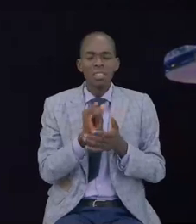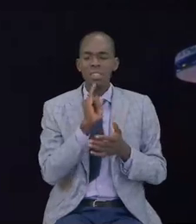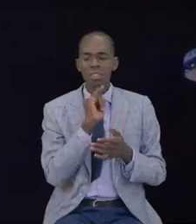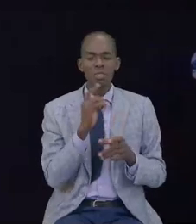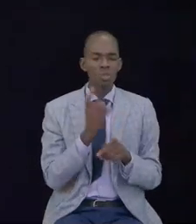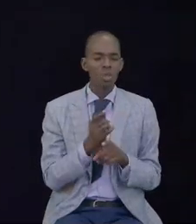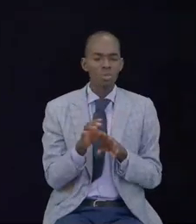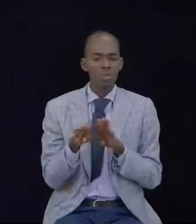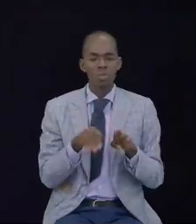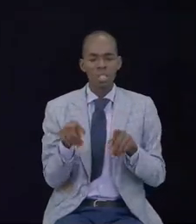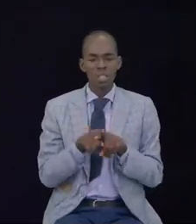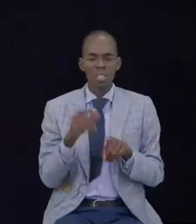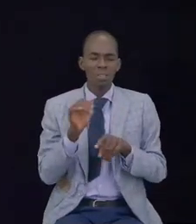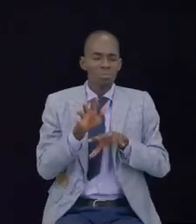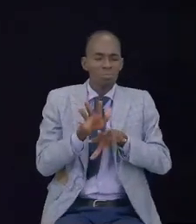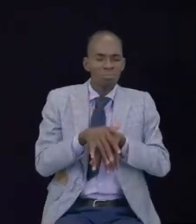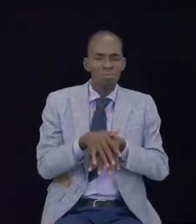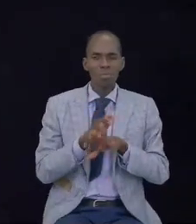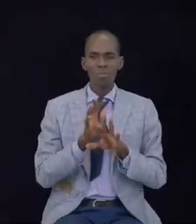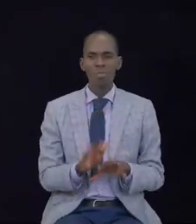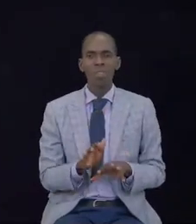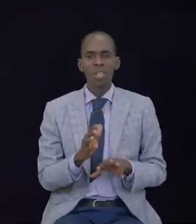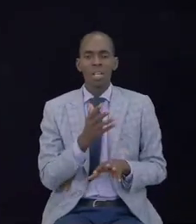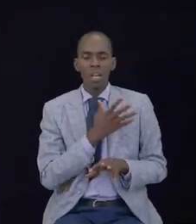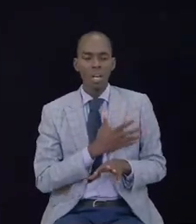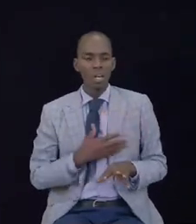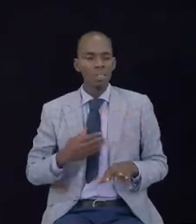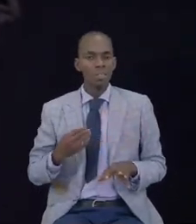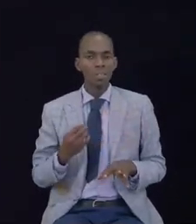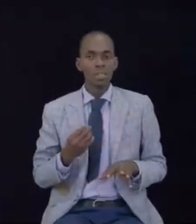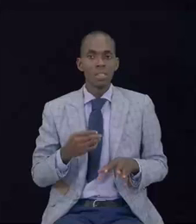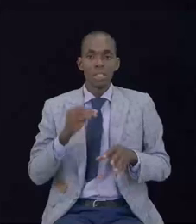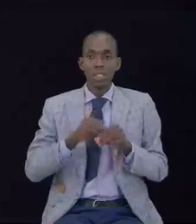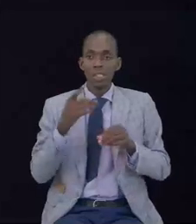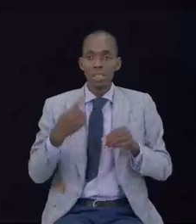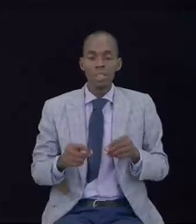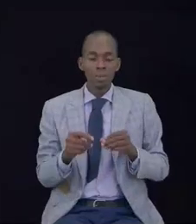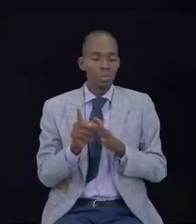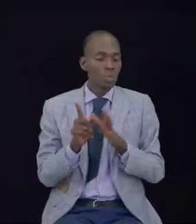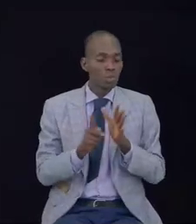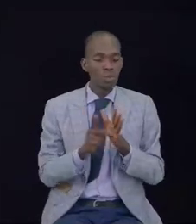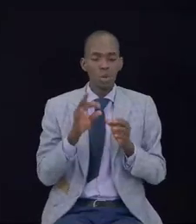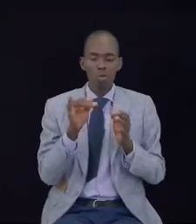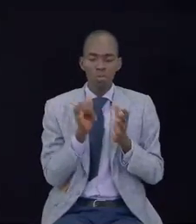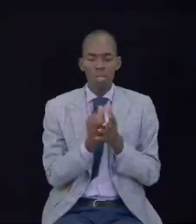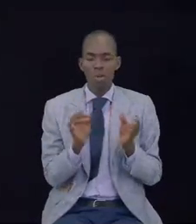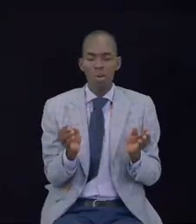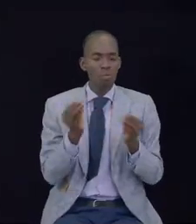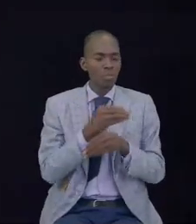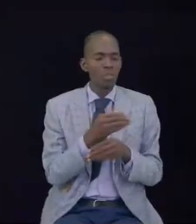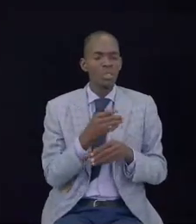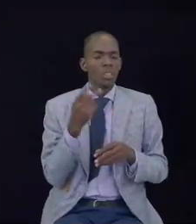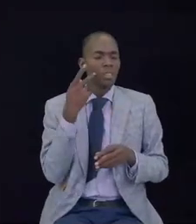Si la couleur de l'environnement est comme ça, il prend la couleur. Si les principes dans le bureau là-bas, avant que je ne vienne